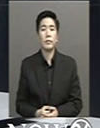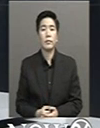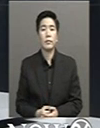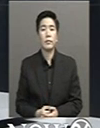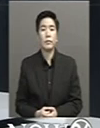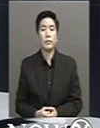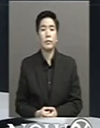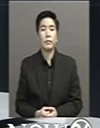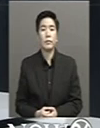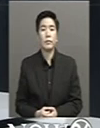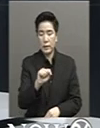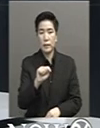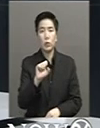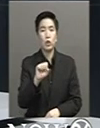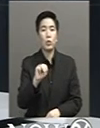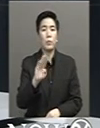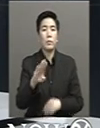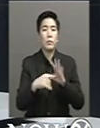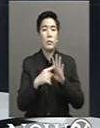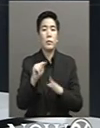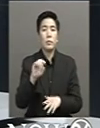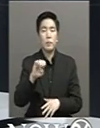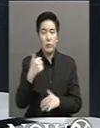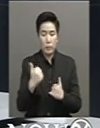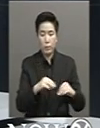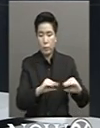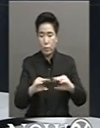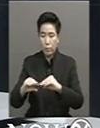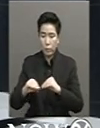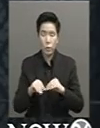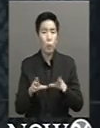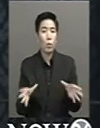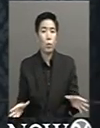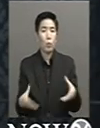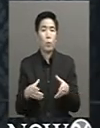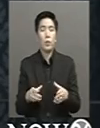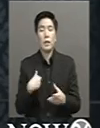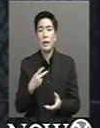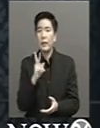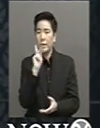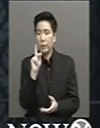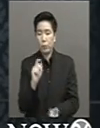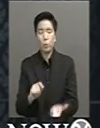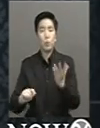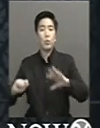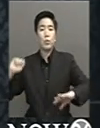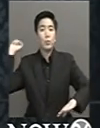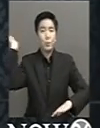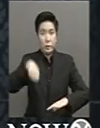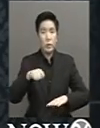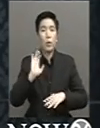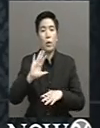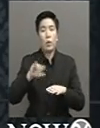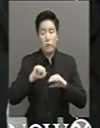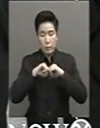ณกิตติสมบัติเอื้อมมงคลนะครับการประชุมวิสามัญสมาคมกีฬาเทนนิสลอนเทนนิสสมาคมแห่งประเทศไท